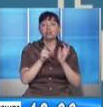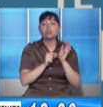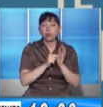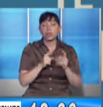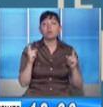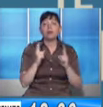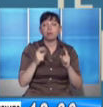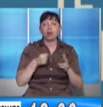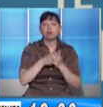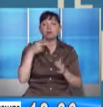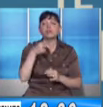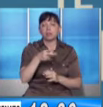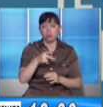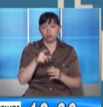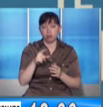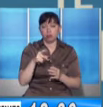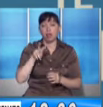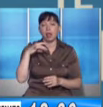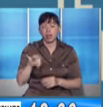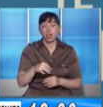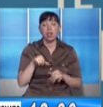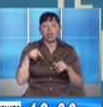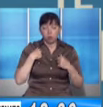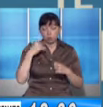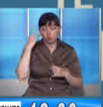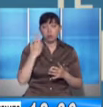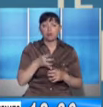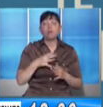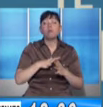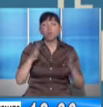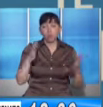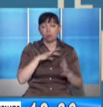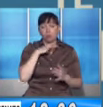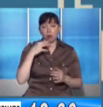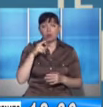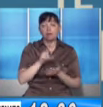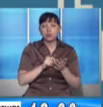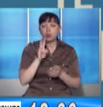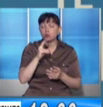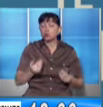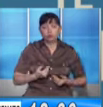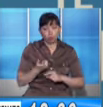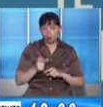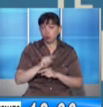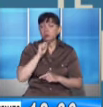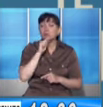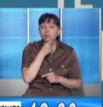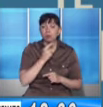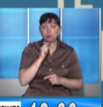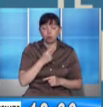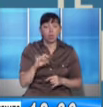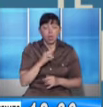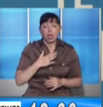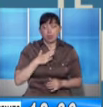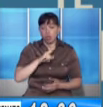în țara noastră sunt 400.000 de pensionari care au o pensie mai mică decât atât și trăiesc la limita supraviețuirii și de datoria noastră